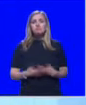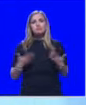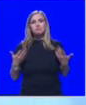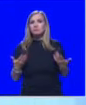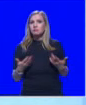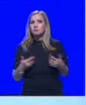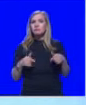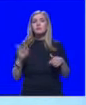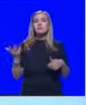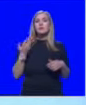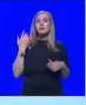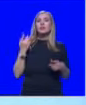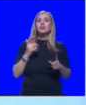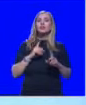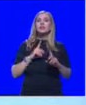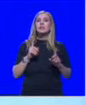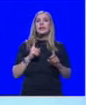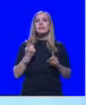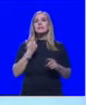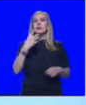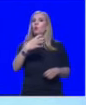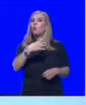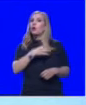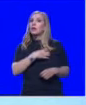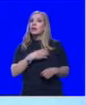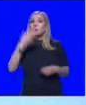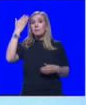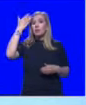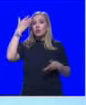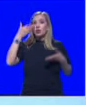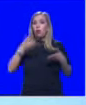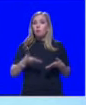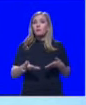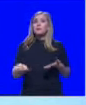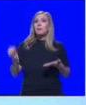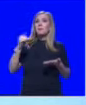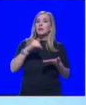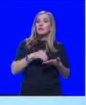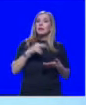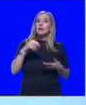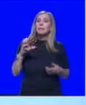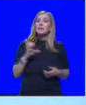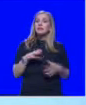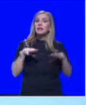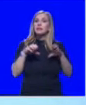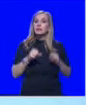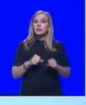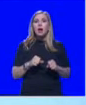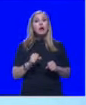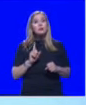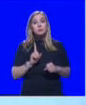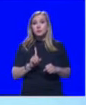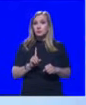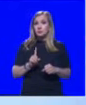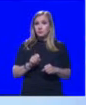че вече не са далеч само ГЕРБ, виновни за активното присъствие на Движението във властта. А ГЕРБ започна